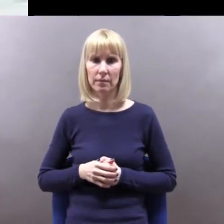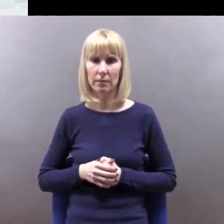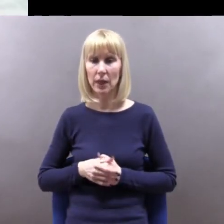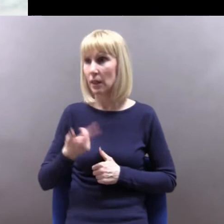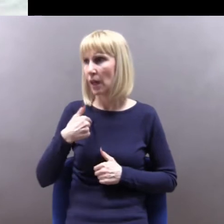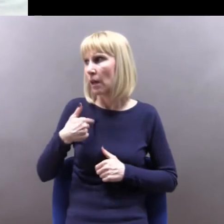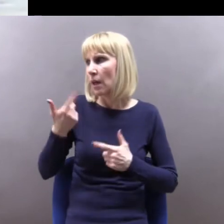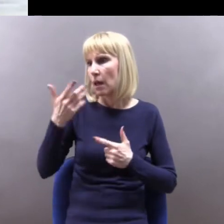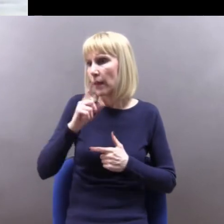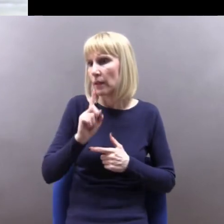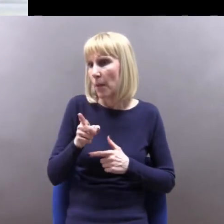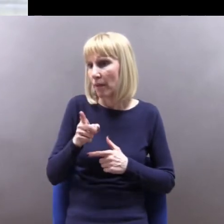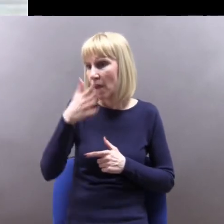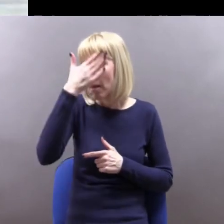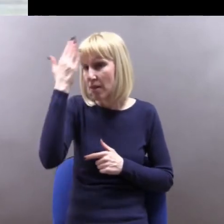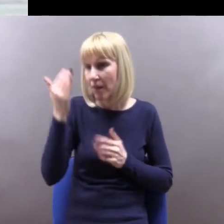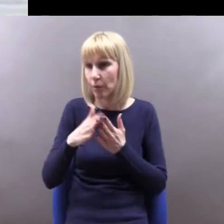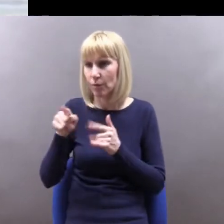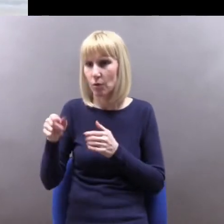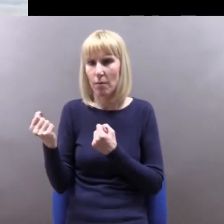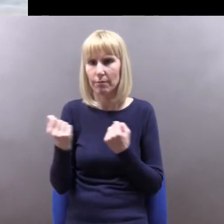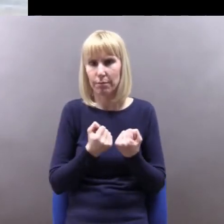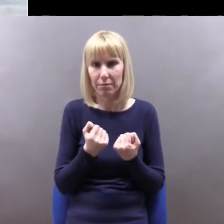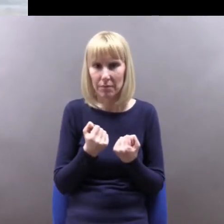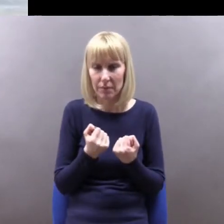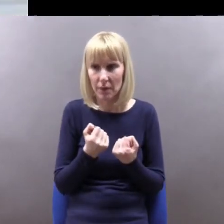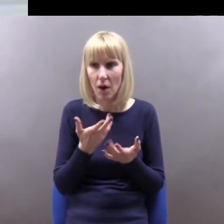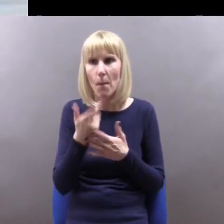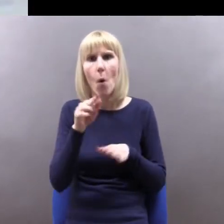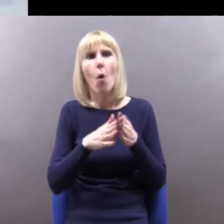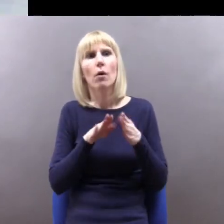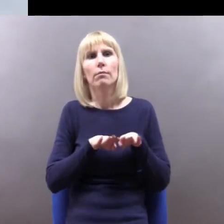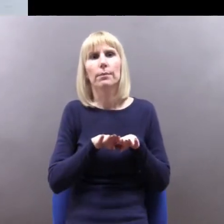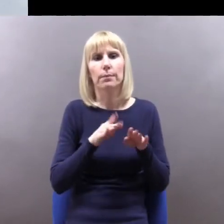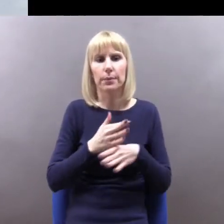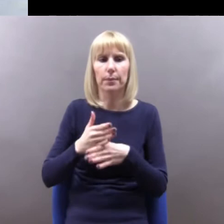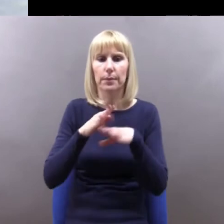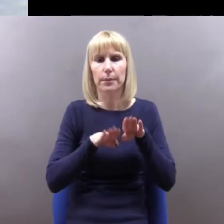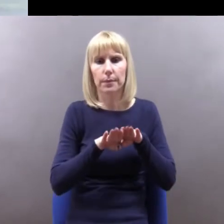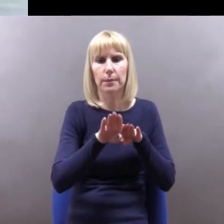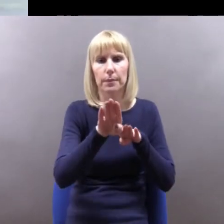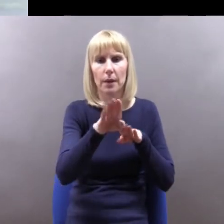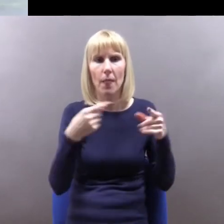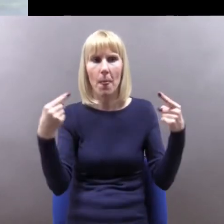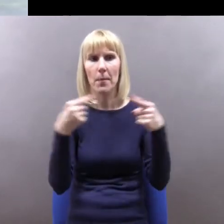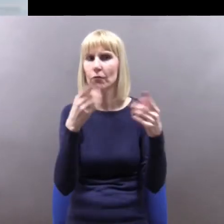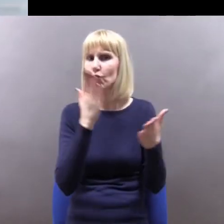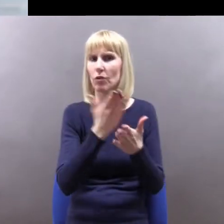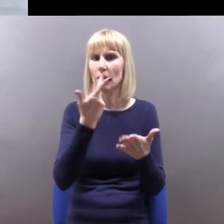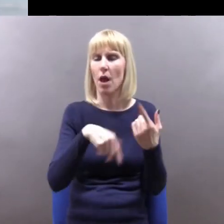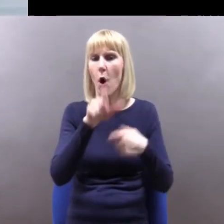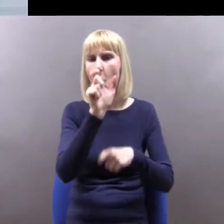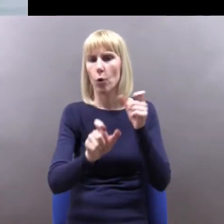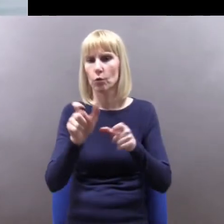by przyjechano do wózka z dzieckiem. No bo jest to platforma dedykowana do dla osób z niepełnosprawnością. I